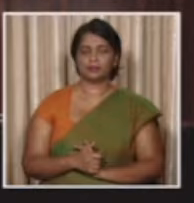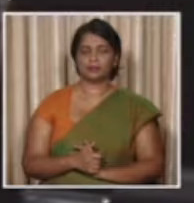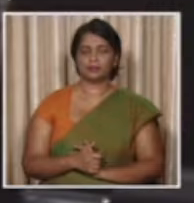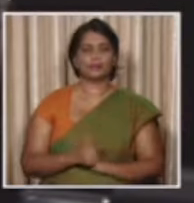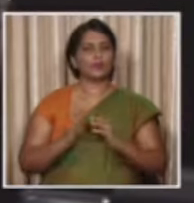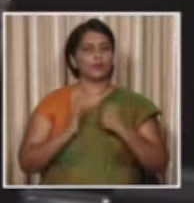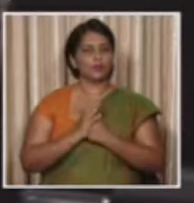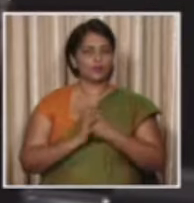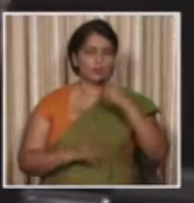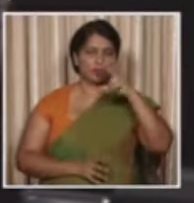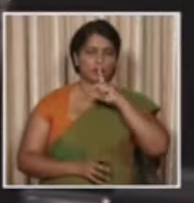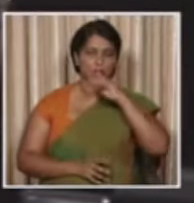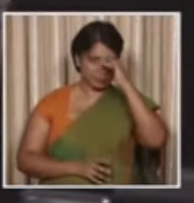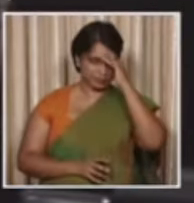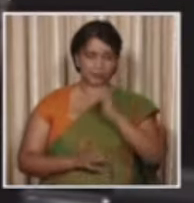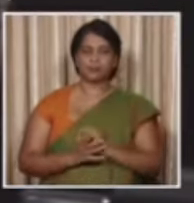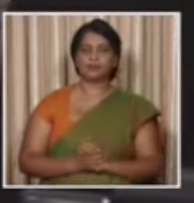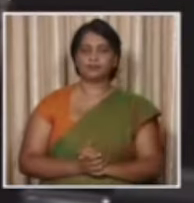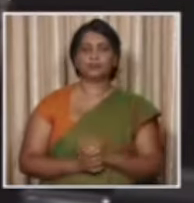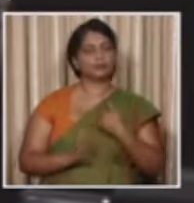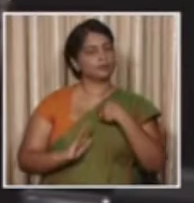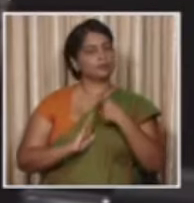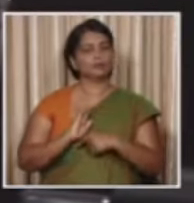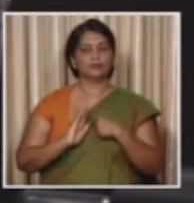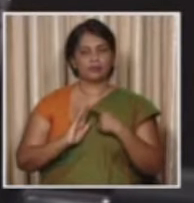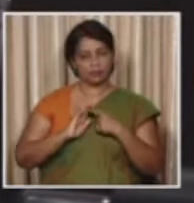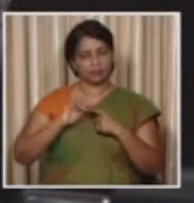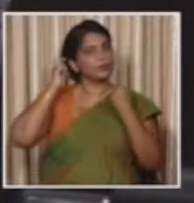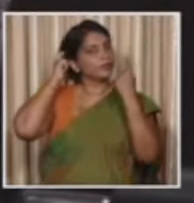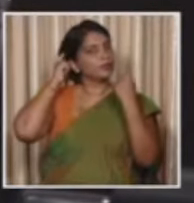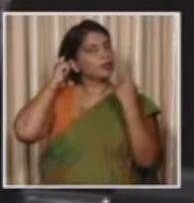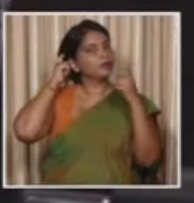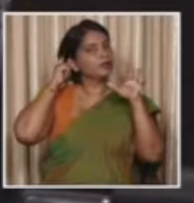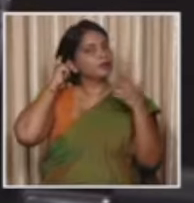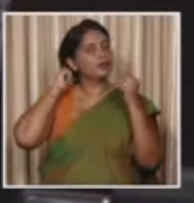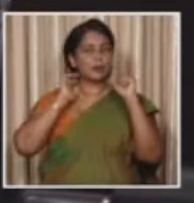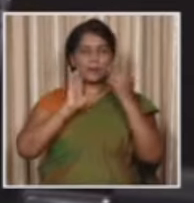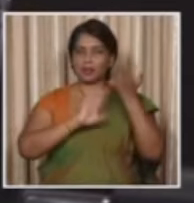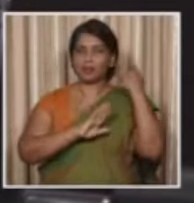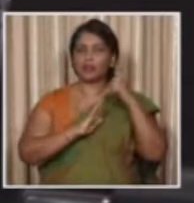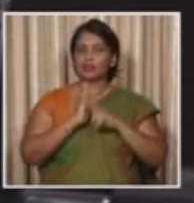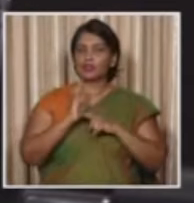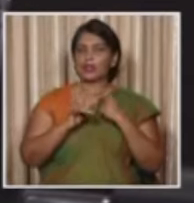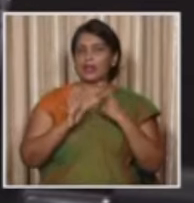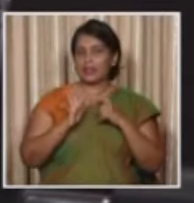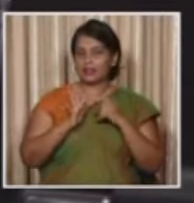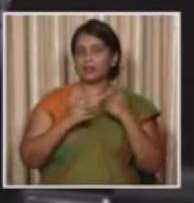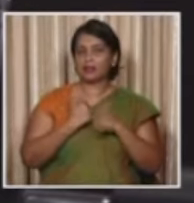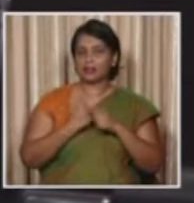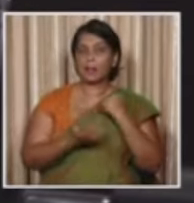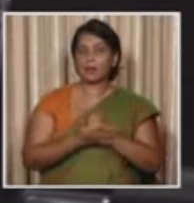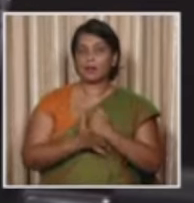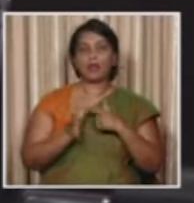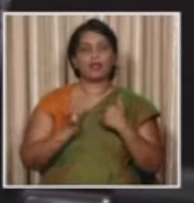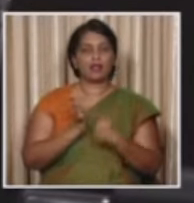ගරු නියෝජ්‍ය කතානායකතුමනි අපේ රටේ 1950 ගණන් වල ජෝන් එක්ස්ටර් හදපු මහා බැංකු